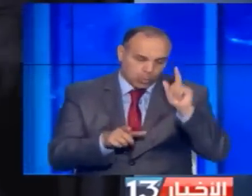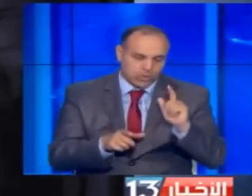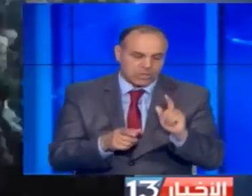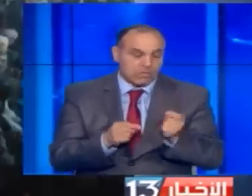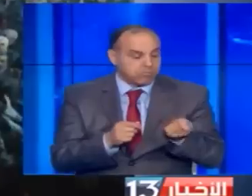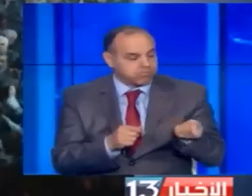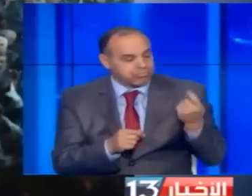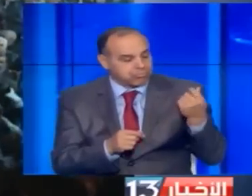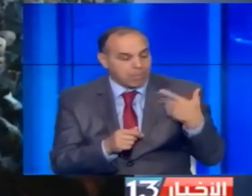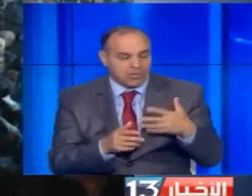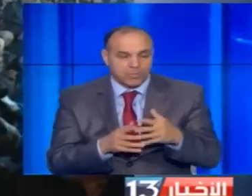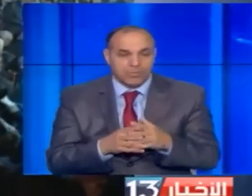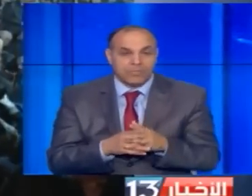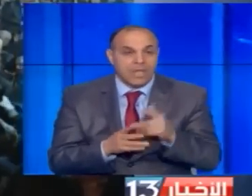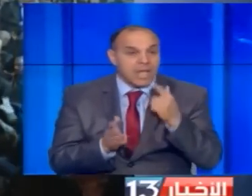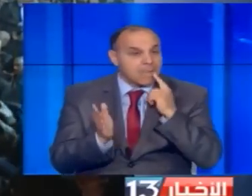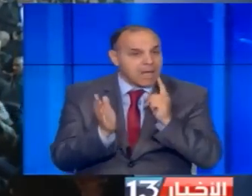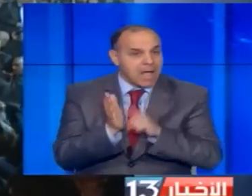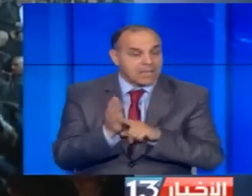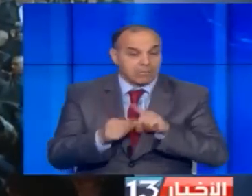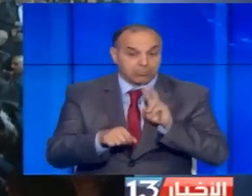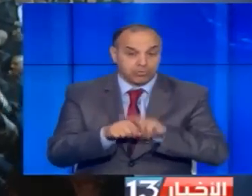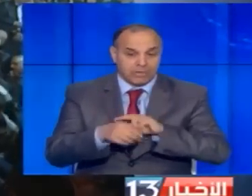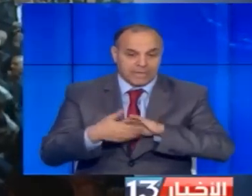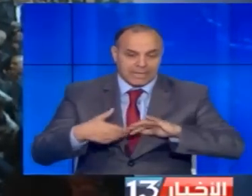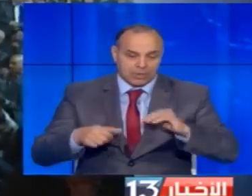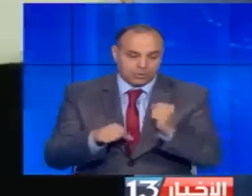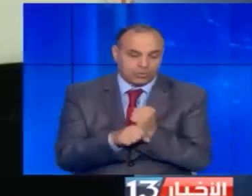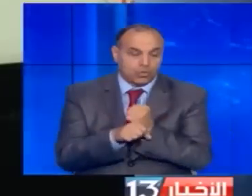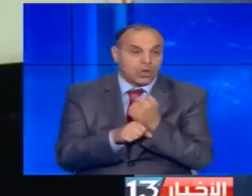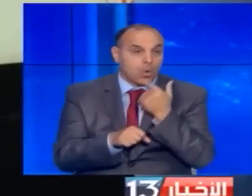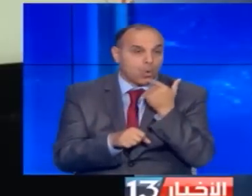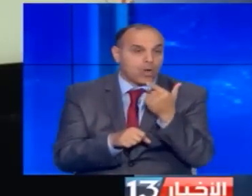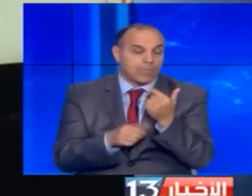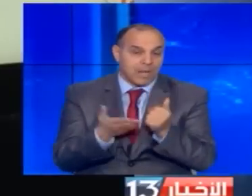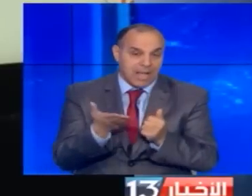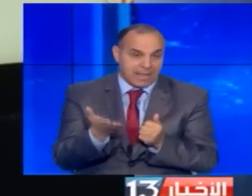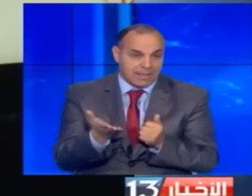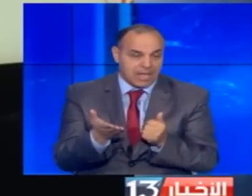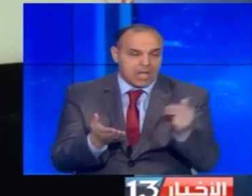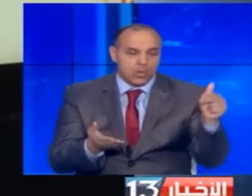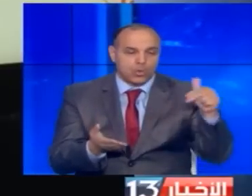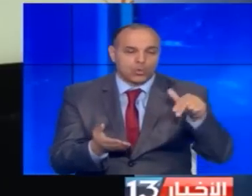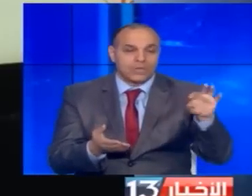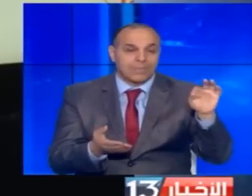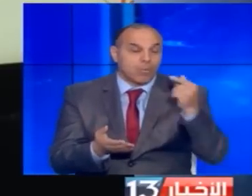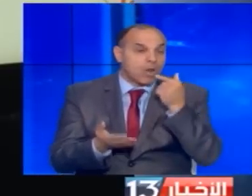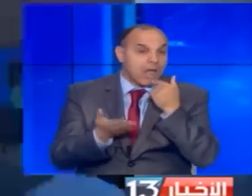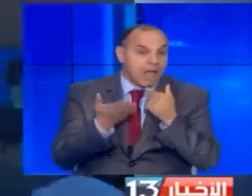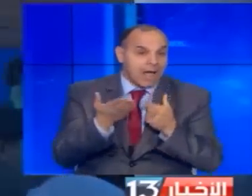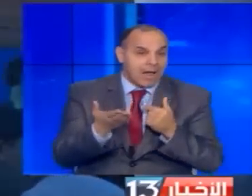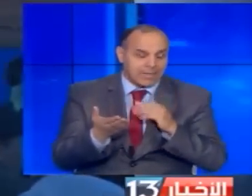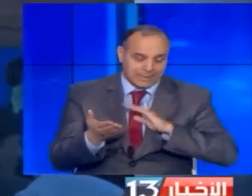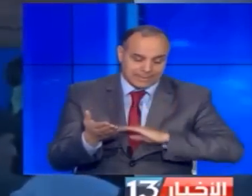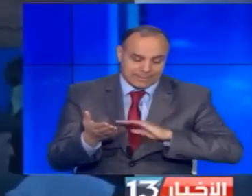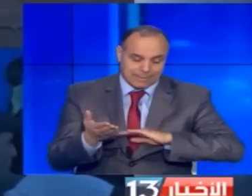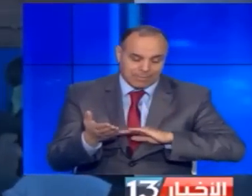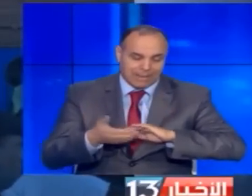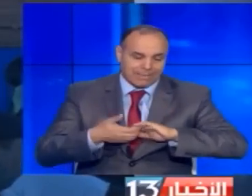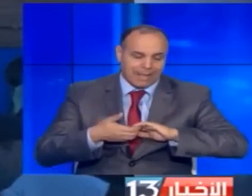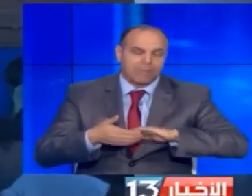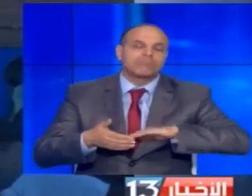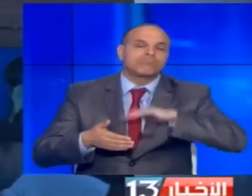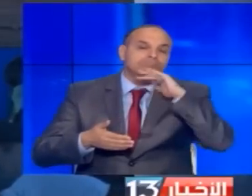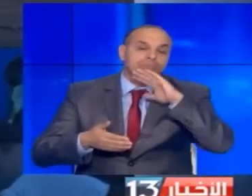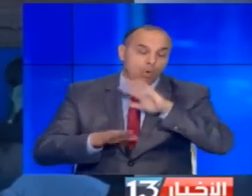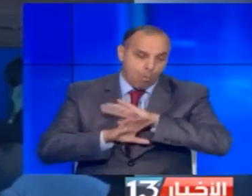وارتفاع الأسعار. كما أكد الأمين العام للاتحاد العام التونسي للشغل نور الدين الطبوبي أن صبر الاتحاد قد